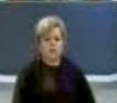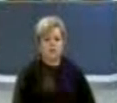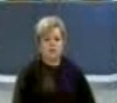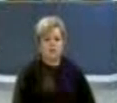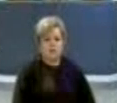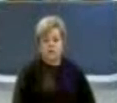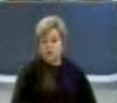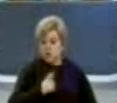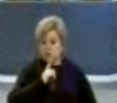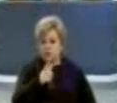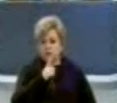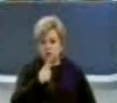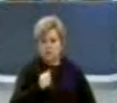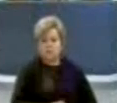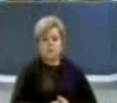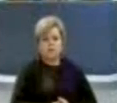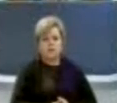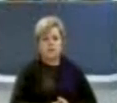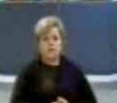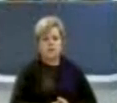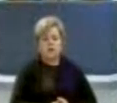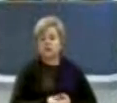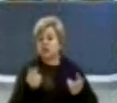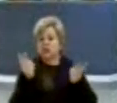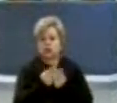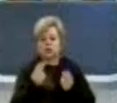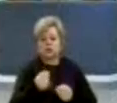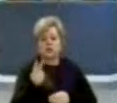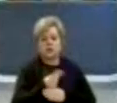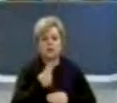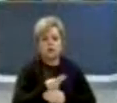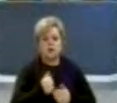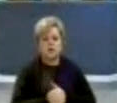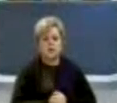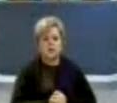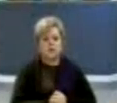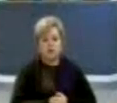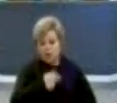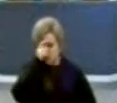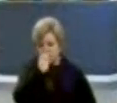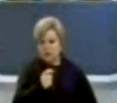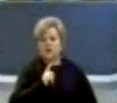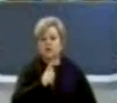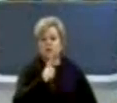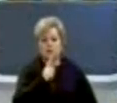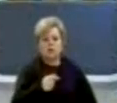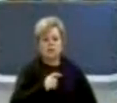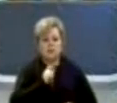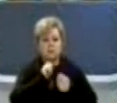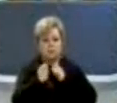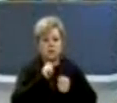A është ky dialog i bazuar në parimin e reciprocitetit, siç jeni marrë vesh atëherë? Edhe apo respekton ky dialog edhe marrëveshja të